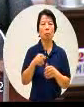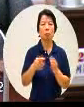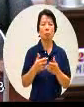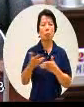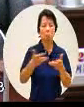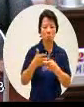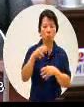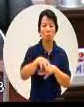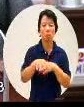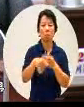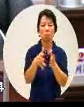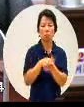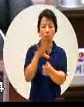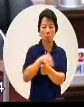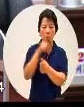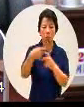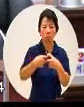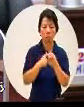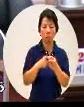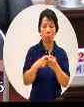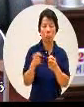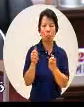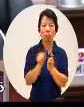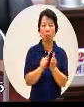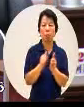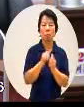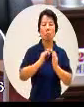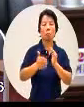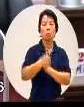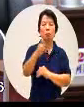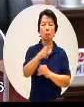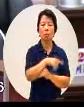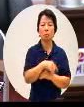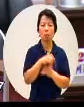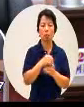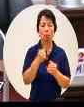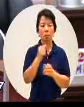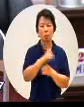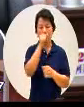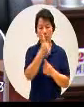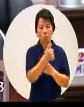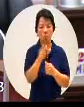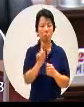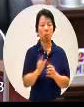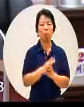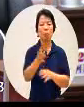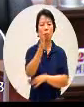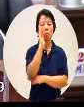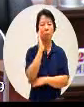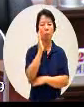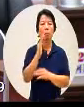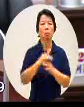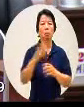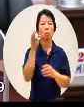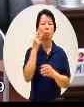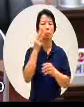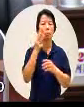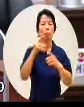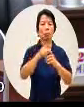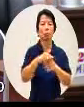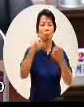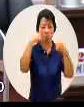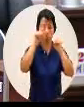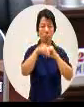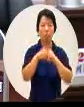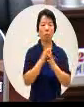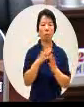真的要學李永德我跟你講他好在哪裡他本身是政大政治系畢業基金產業根本不是他的專